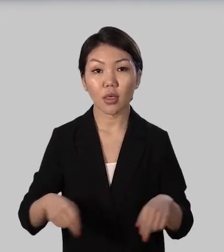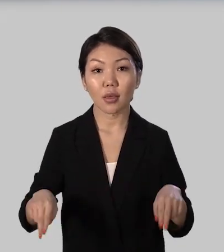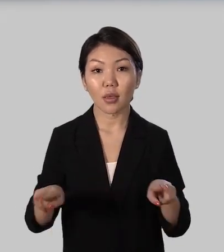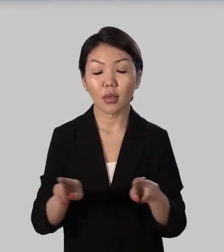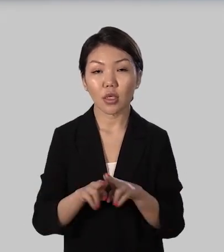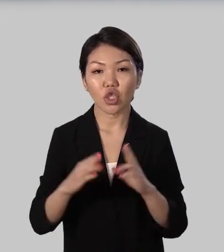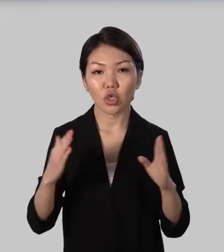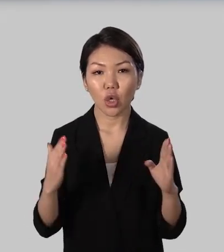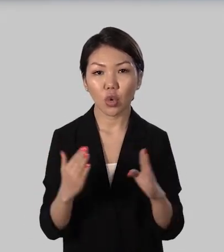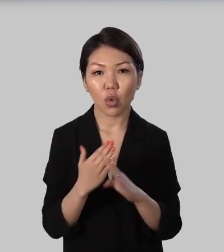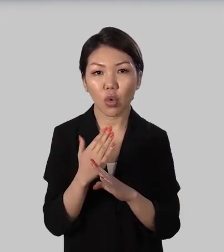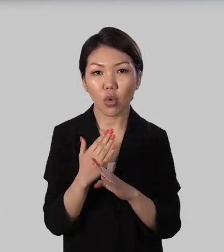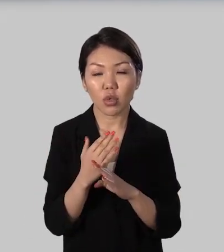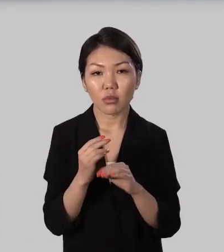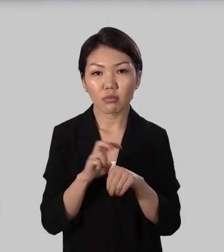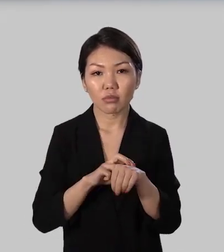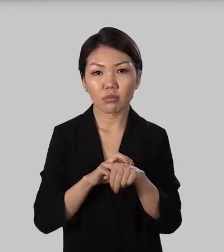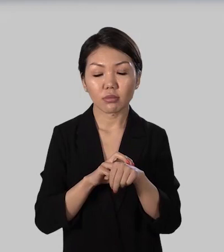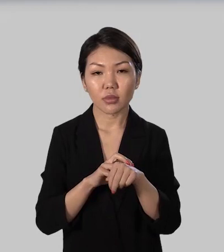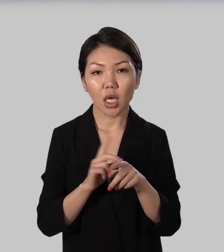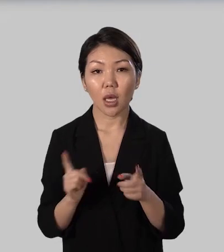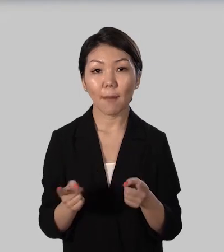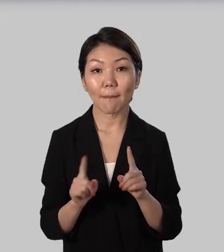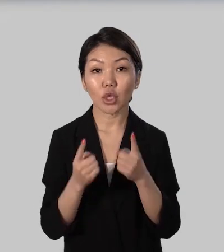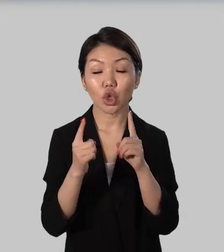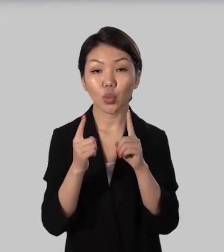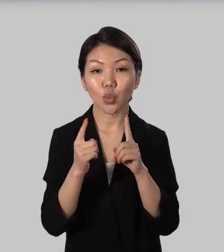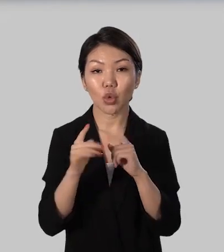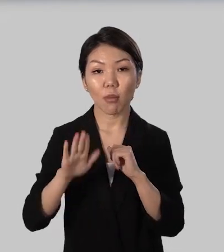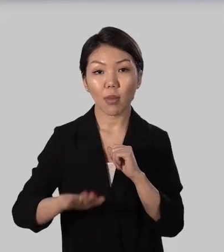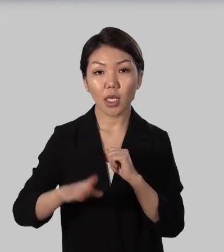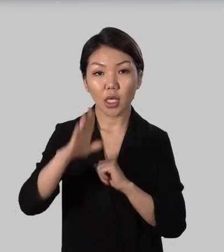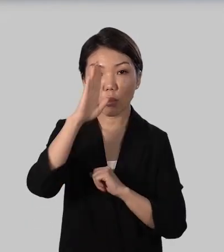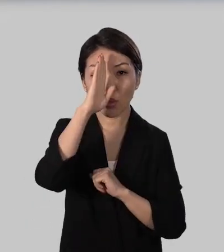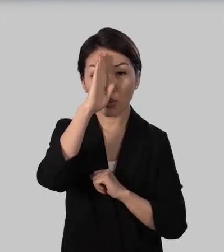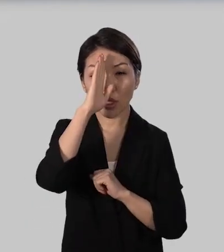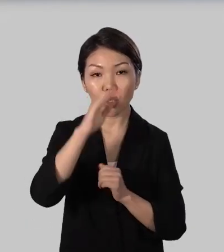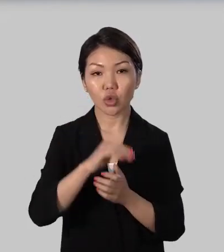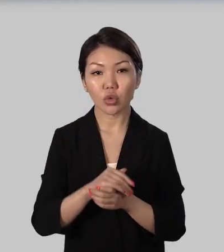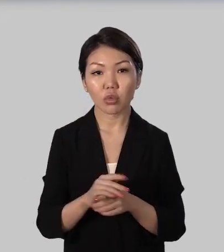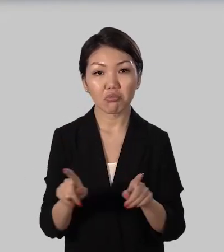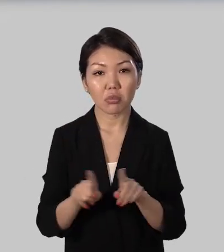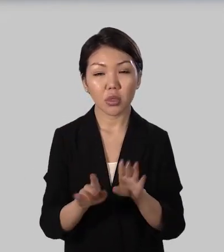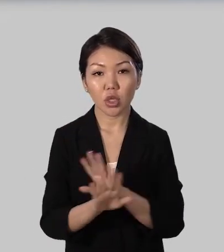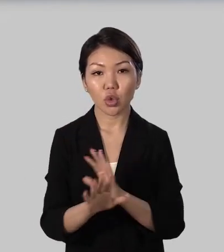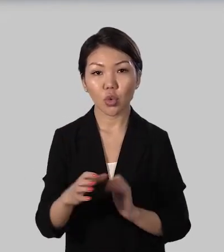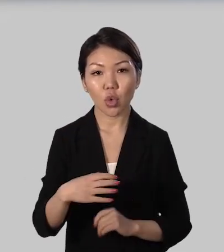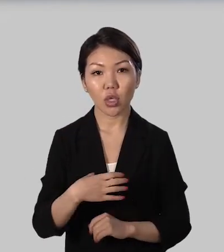но почему маленькому мальчику тогда не только страшно но и радостно